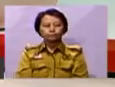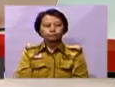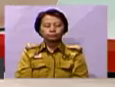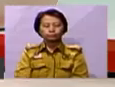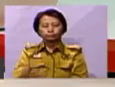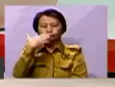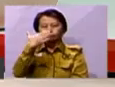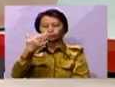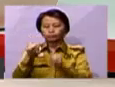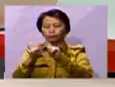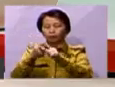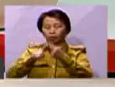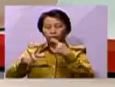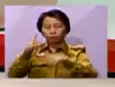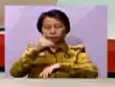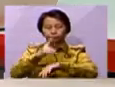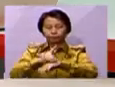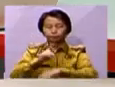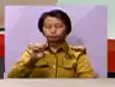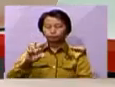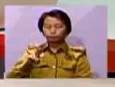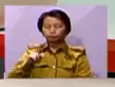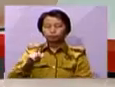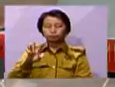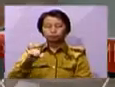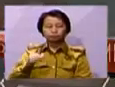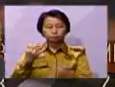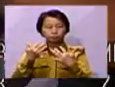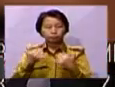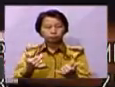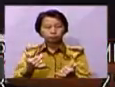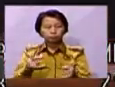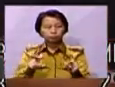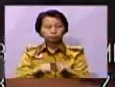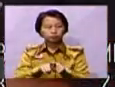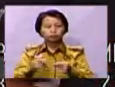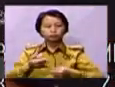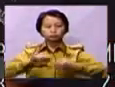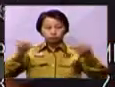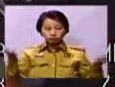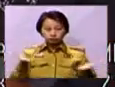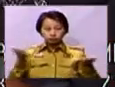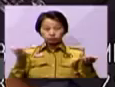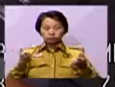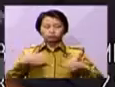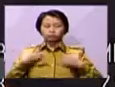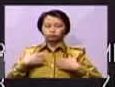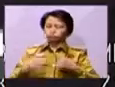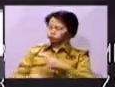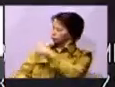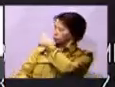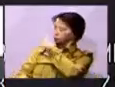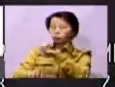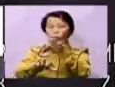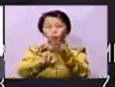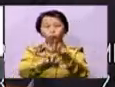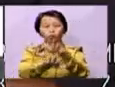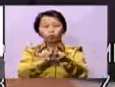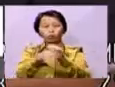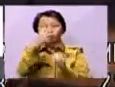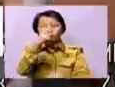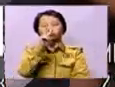Terima kasih rakan tugas di studio, Farhatu dan juga Ivan. Begitu juga dengan di sini, kemeriahannya dah ramai berkumpul